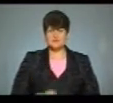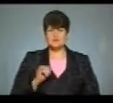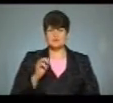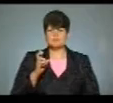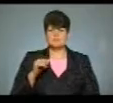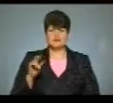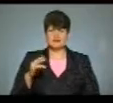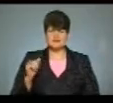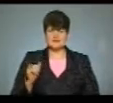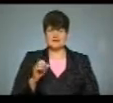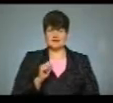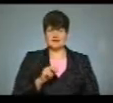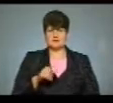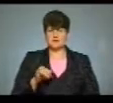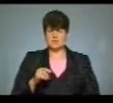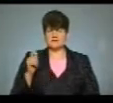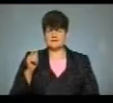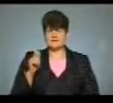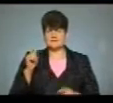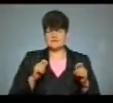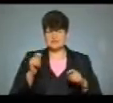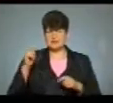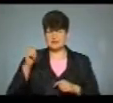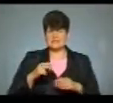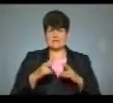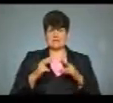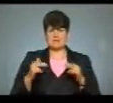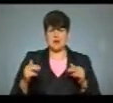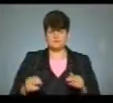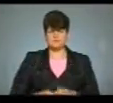та Аліна Підгорна на фестиваль приїхали з Дніпра.